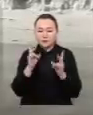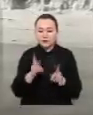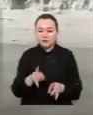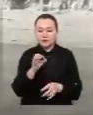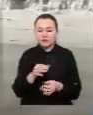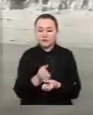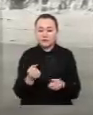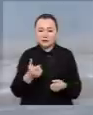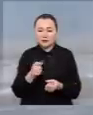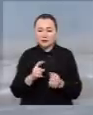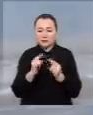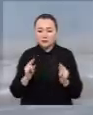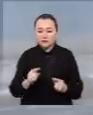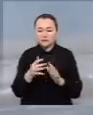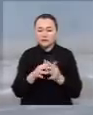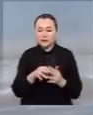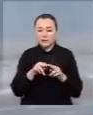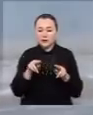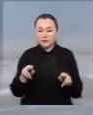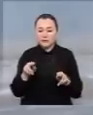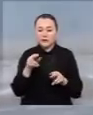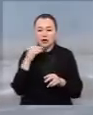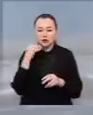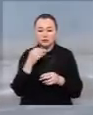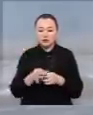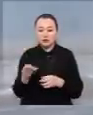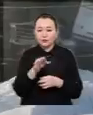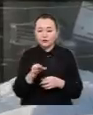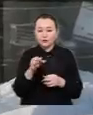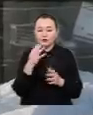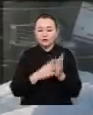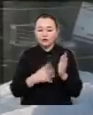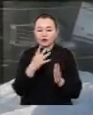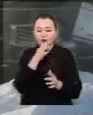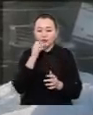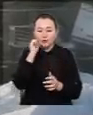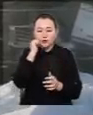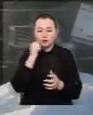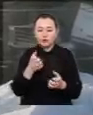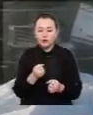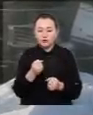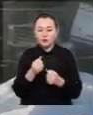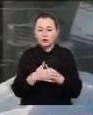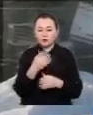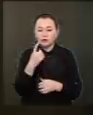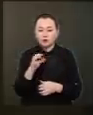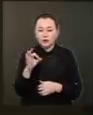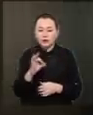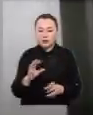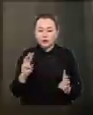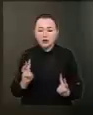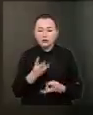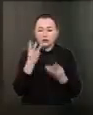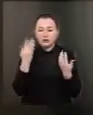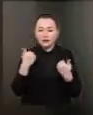Пострадавшая от взрыва газового баллона в селе Петропавловка Актюбинской области 94-летняя бабушка получила почти 100%